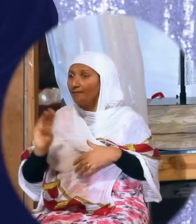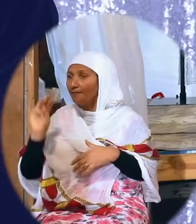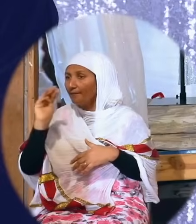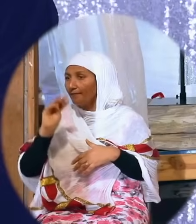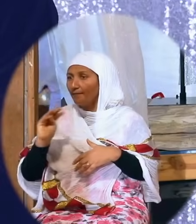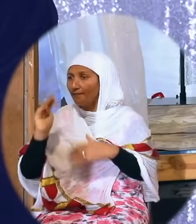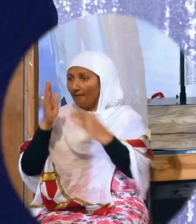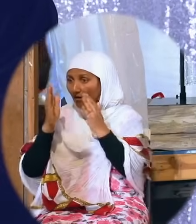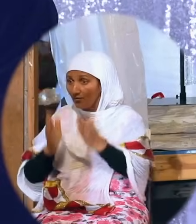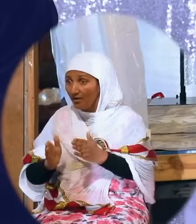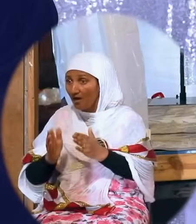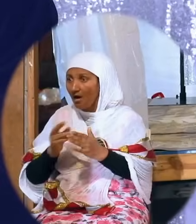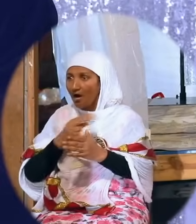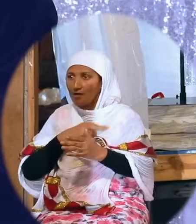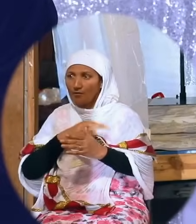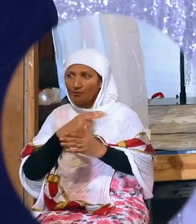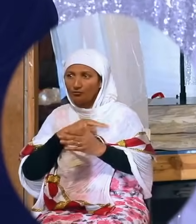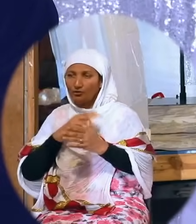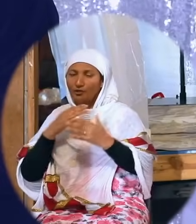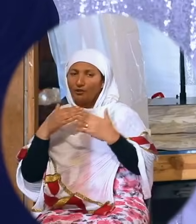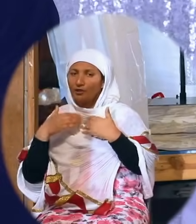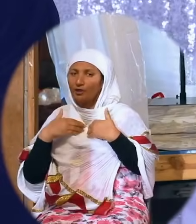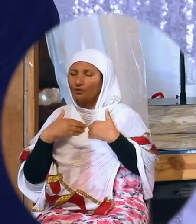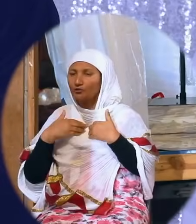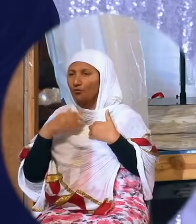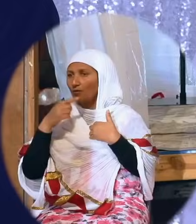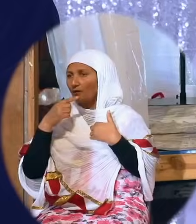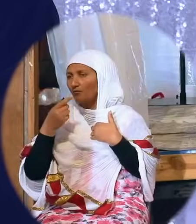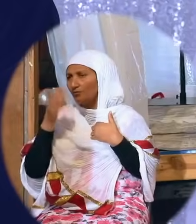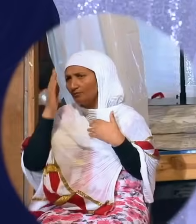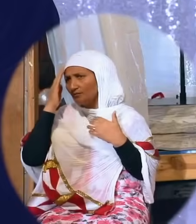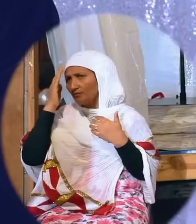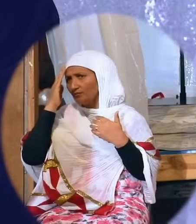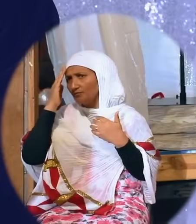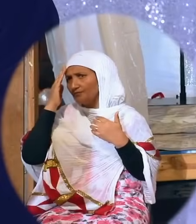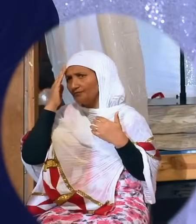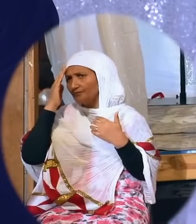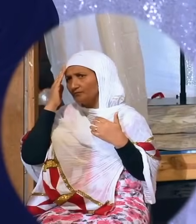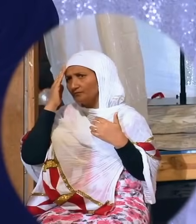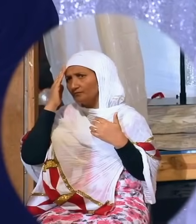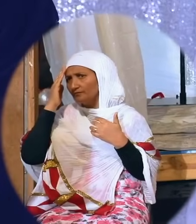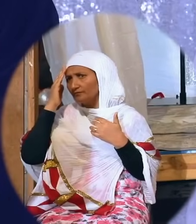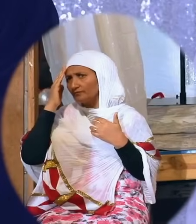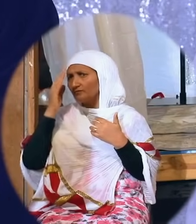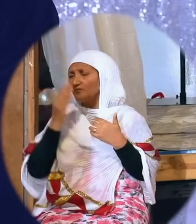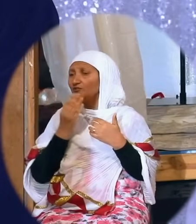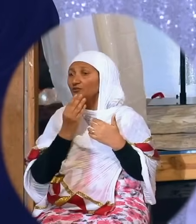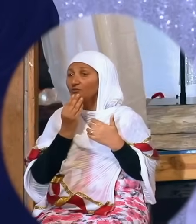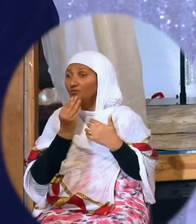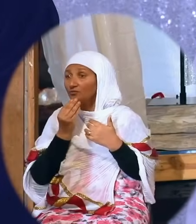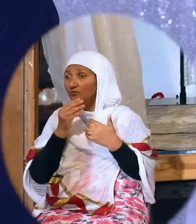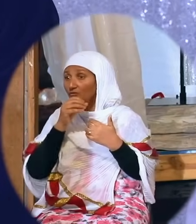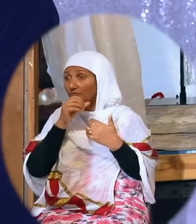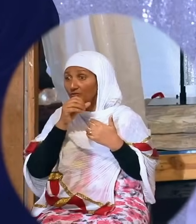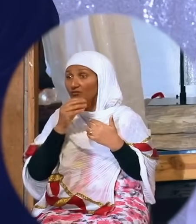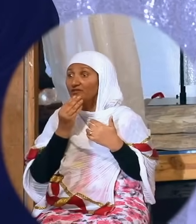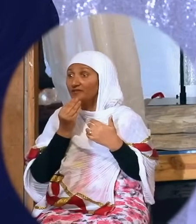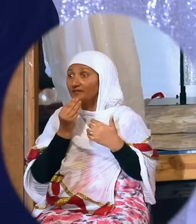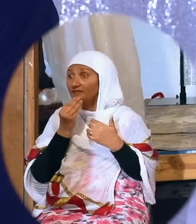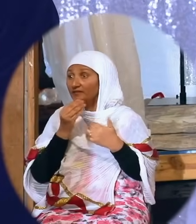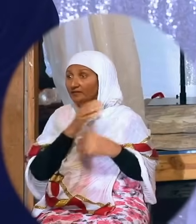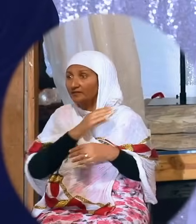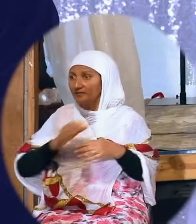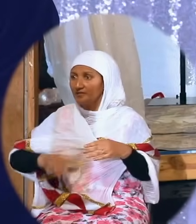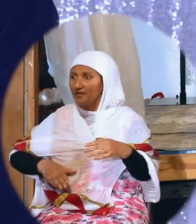ባህል ጥላቻ ያላቸው አሉ። እንደምታውቁት ይሁዲነት፣ ክርስትና፣ በኋላ